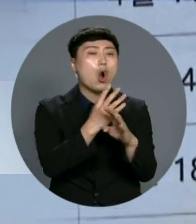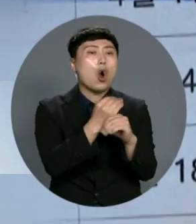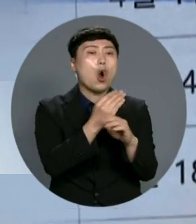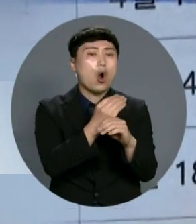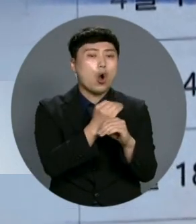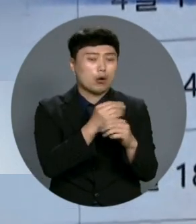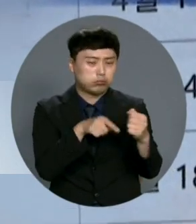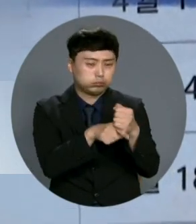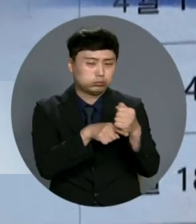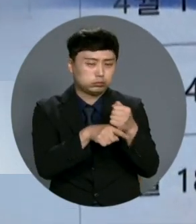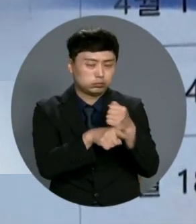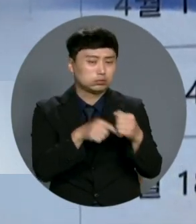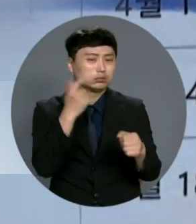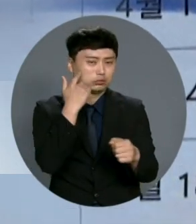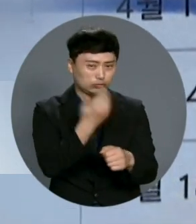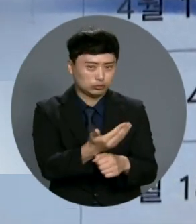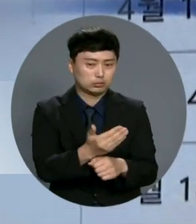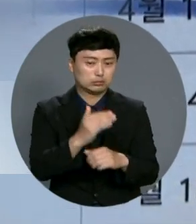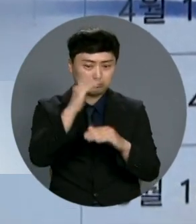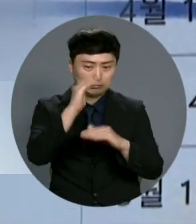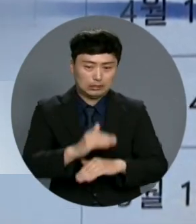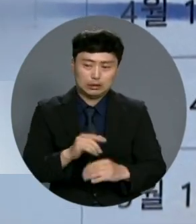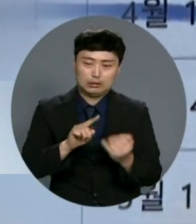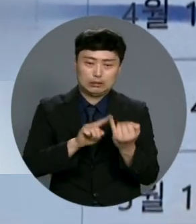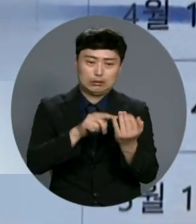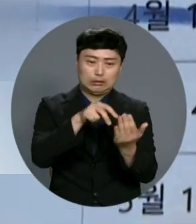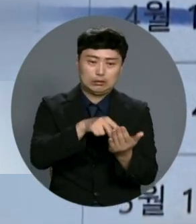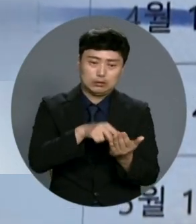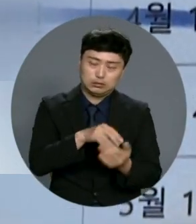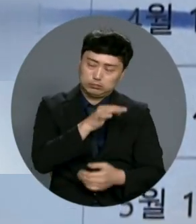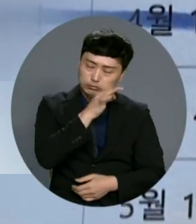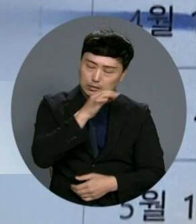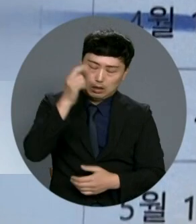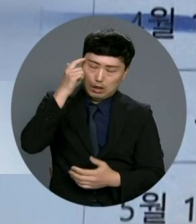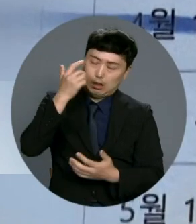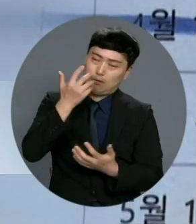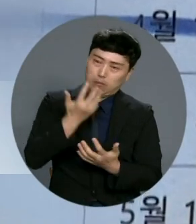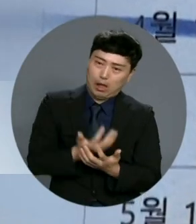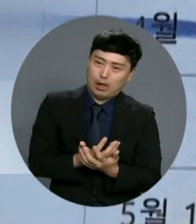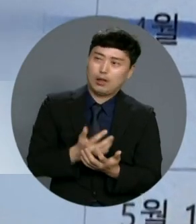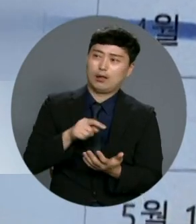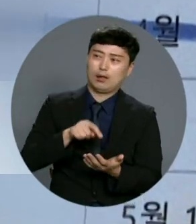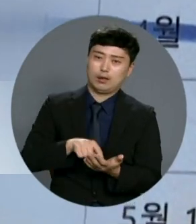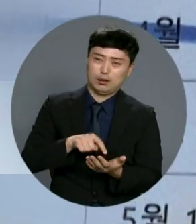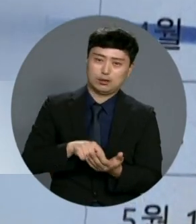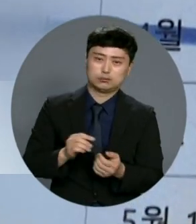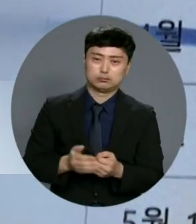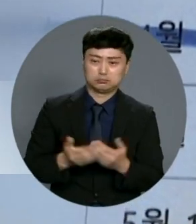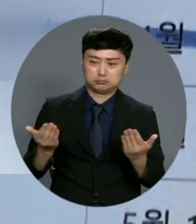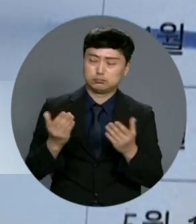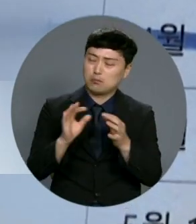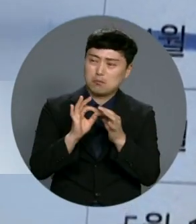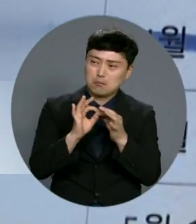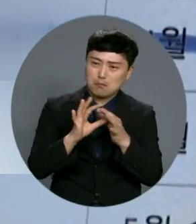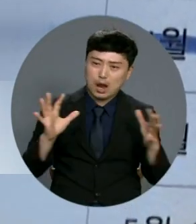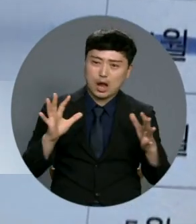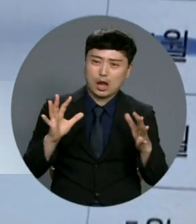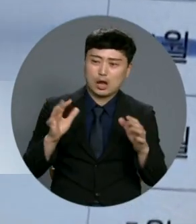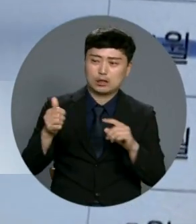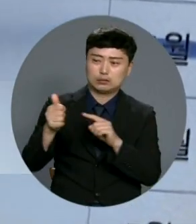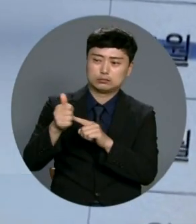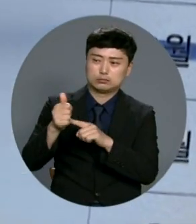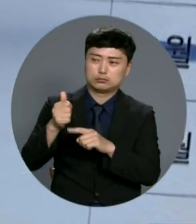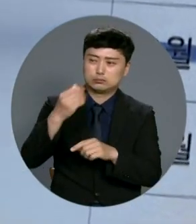밝혔습니다. 이 과정에서 극심한 수치심과 정신적 충격을 받았다며 업무상 권한을 넘어선